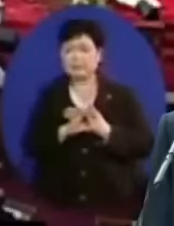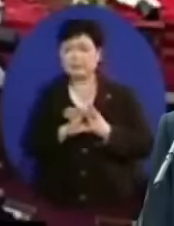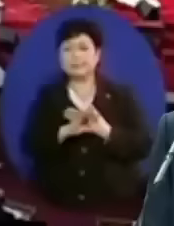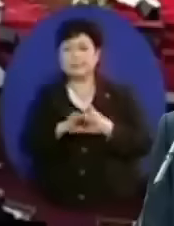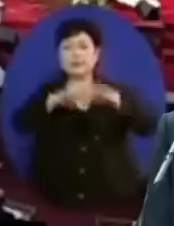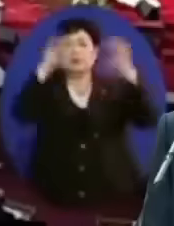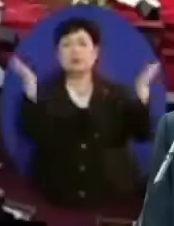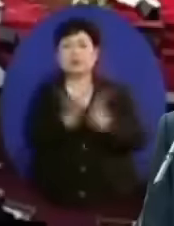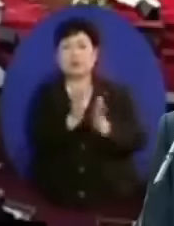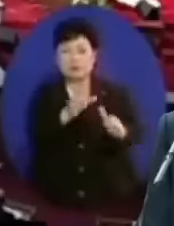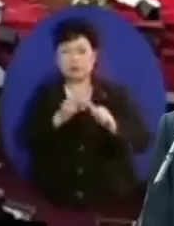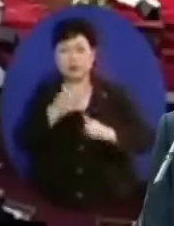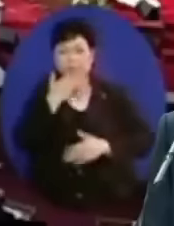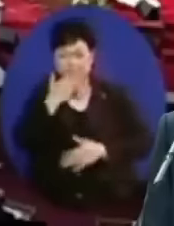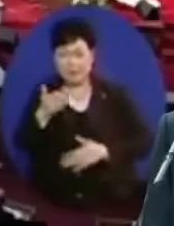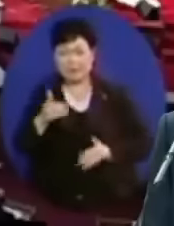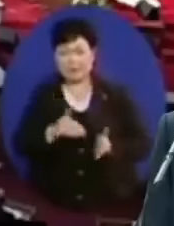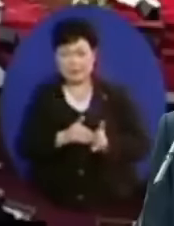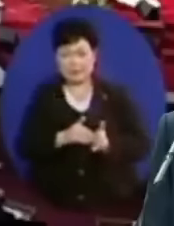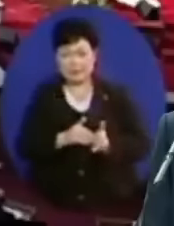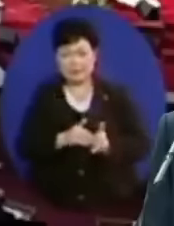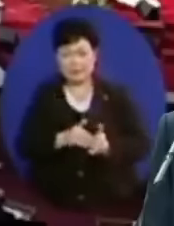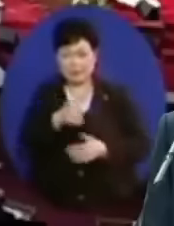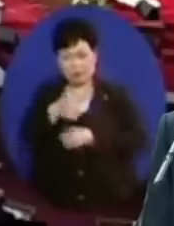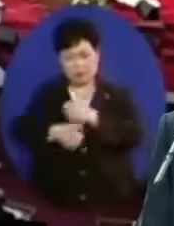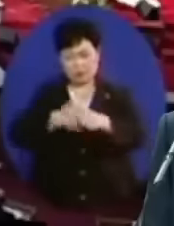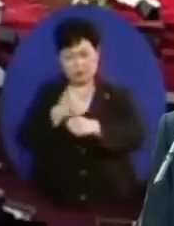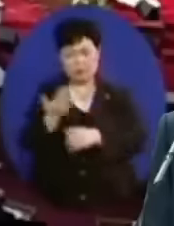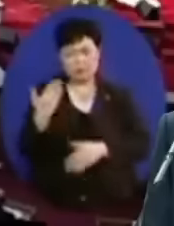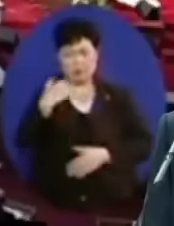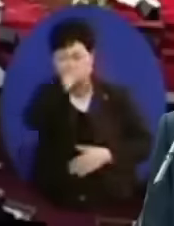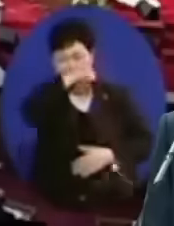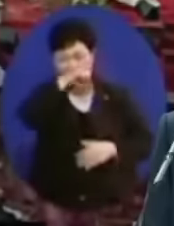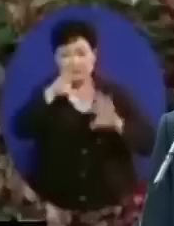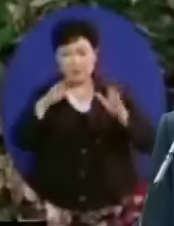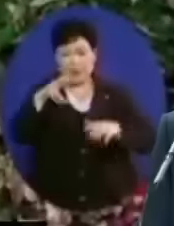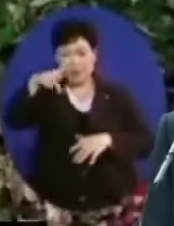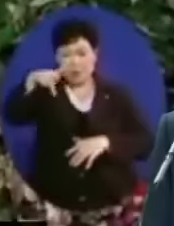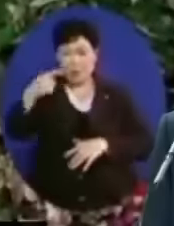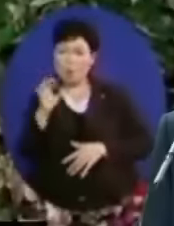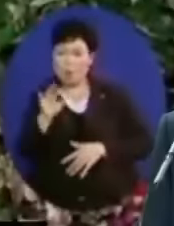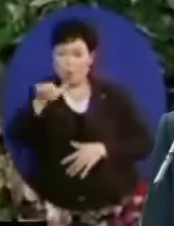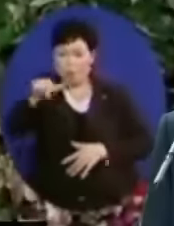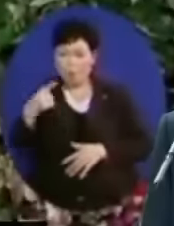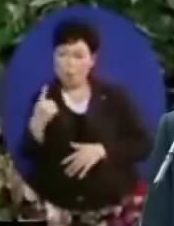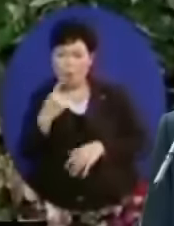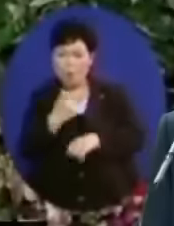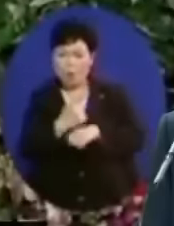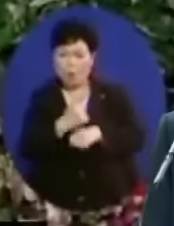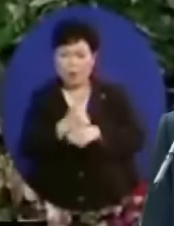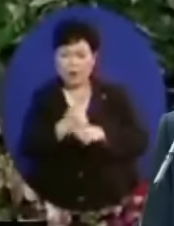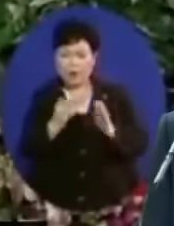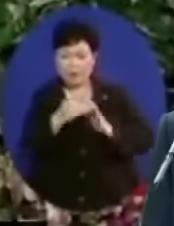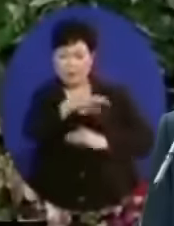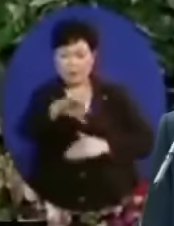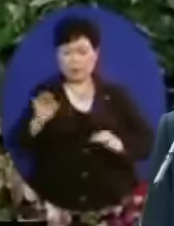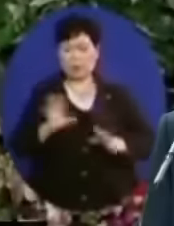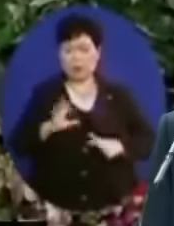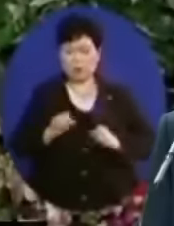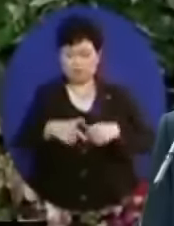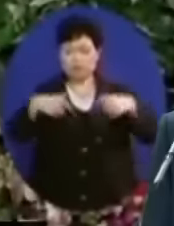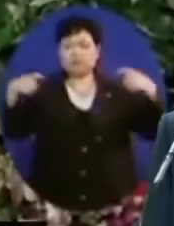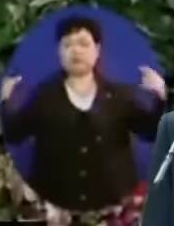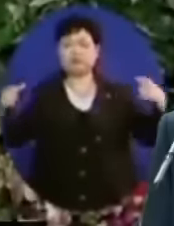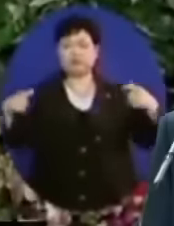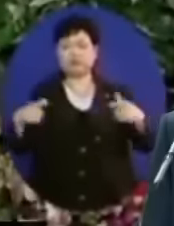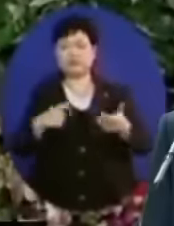모두 다 구원을 얻게 되는 것입니다. 52여 년 전에 아프리카 콩고의 웬바라라는 마을에 놀랄만한 부흥이